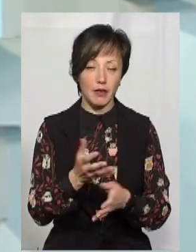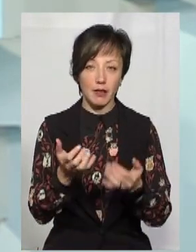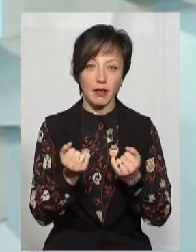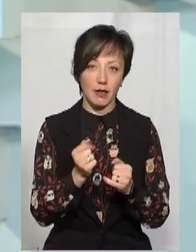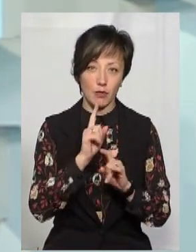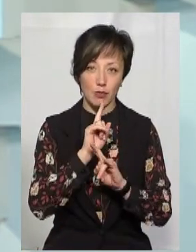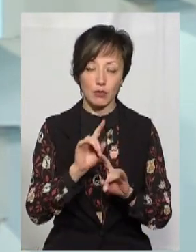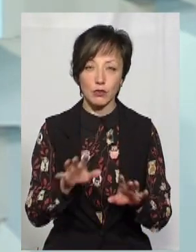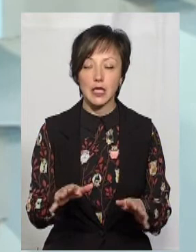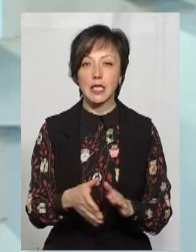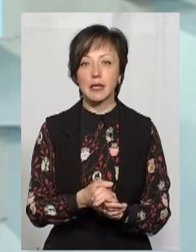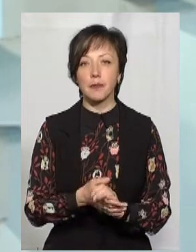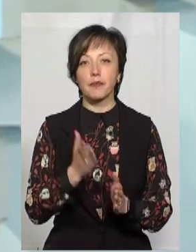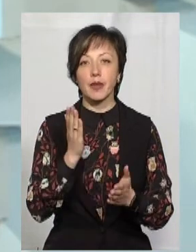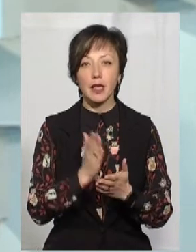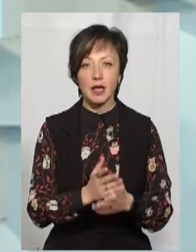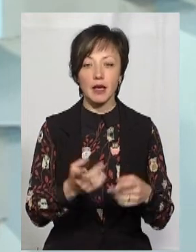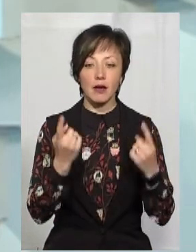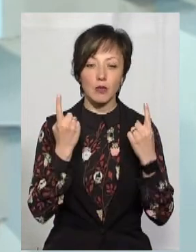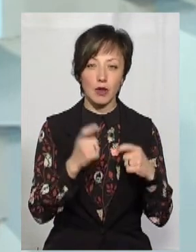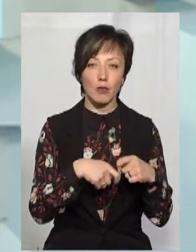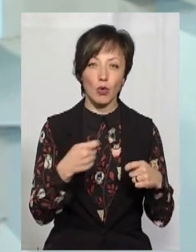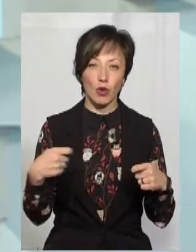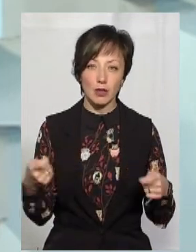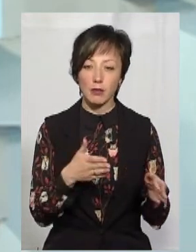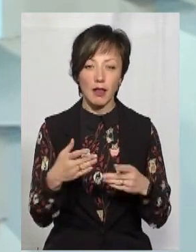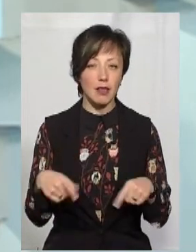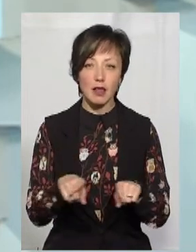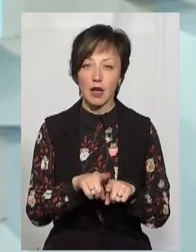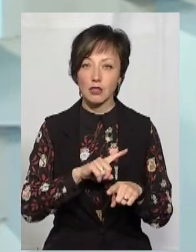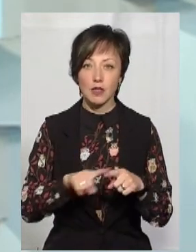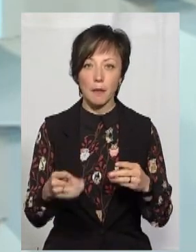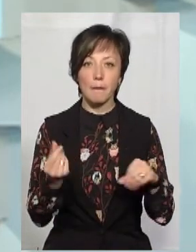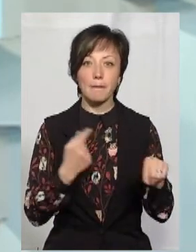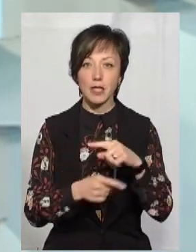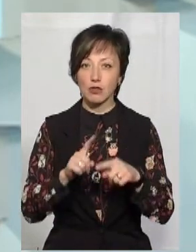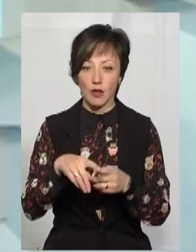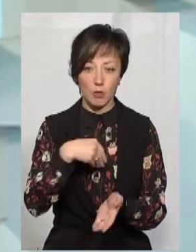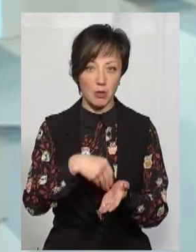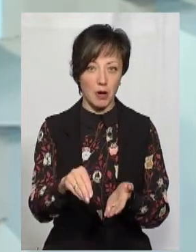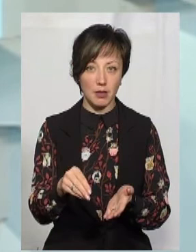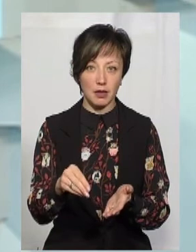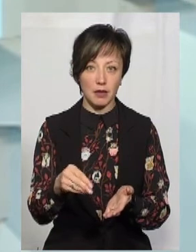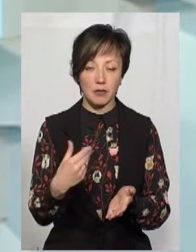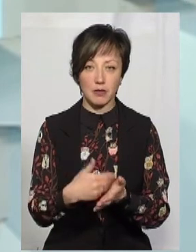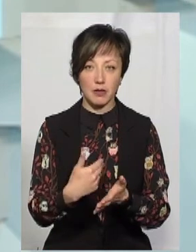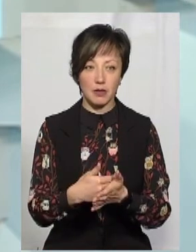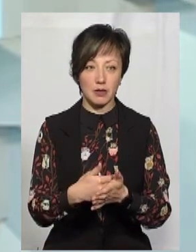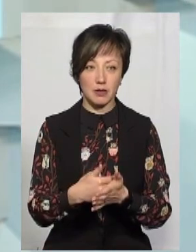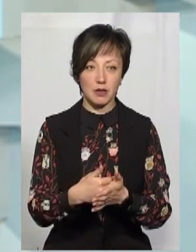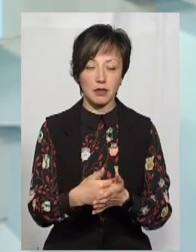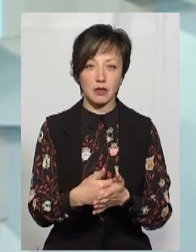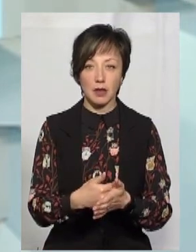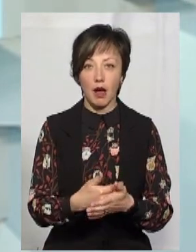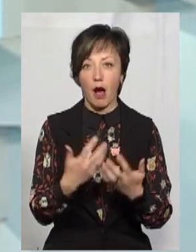надбавку отримують. Є бюрократичний величезний механізм, процедури. Він не такий швидкий. Чому і бізнес може швидко придбати той самий, наприклад, не